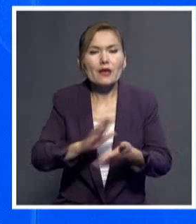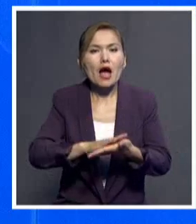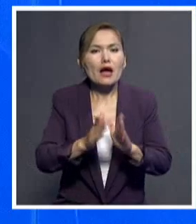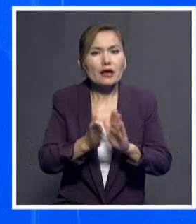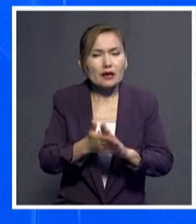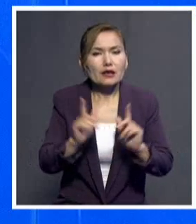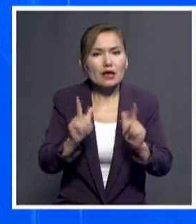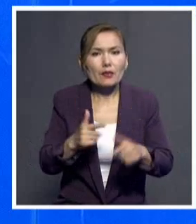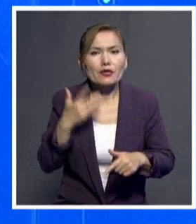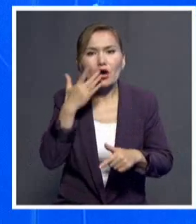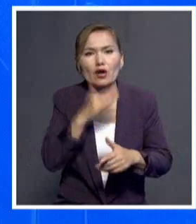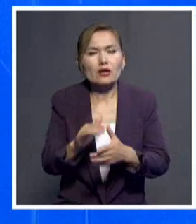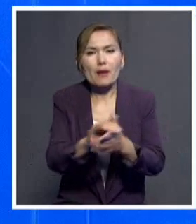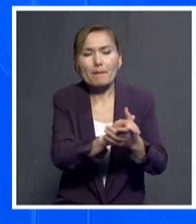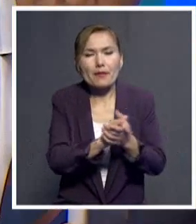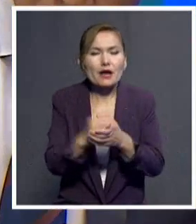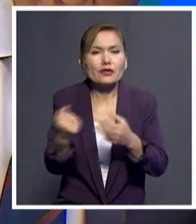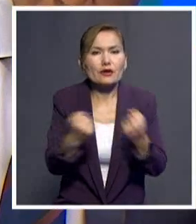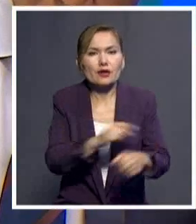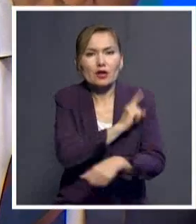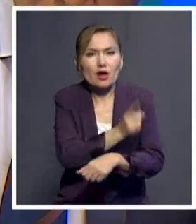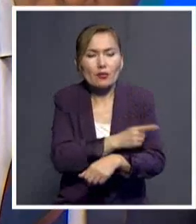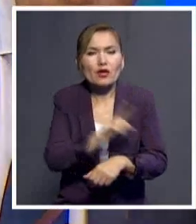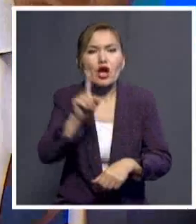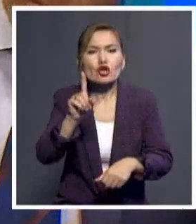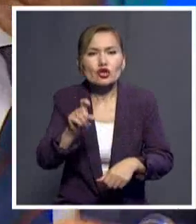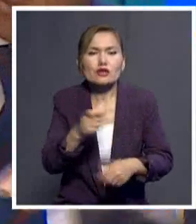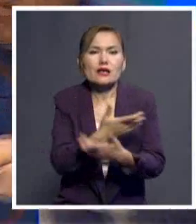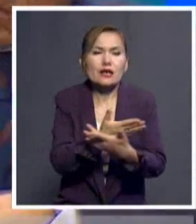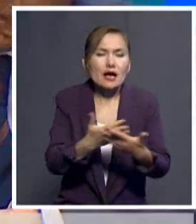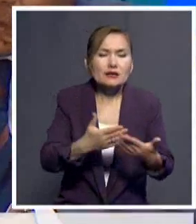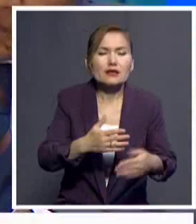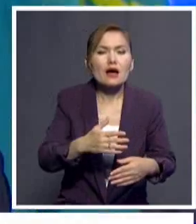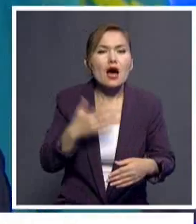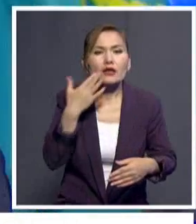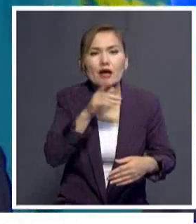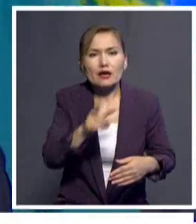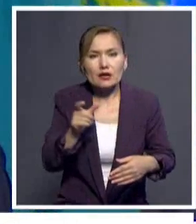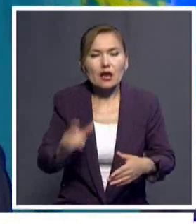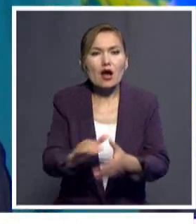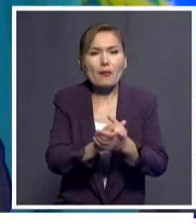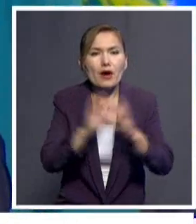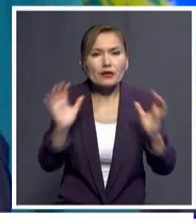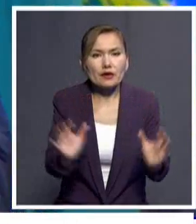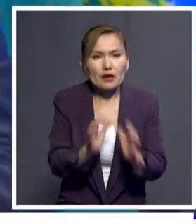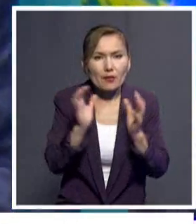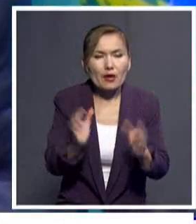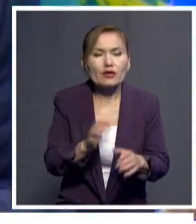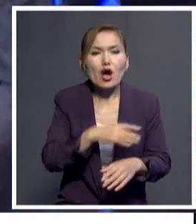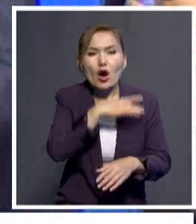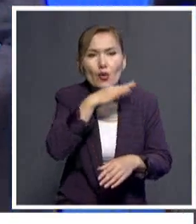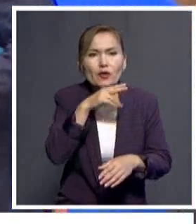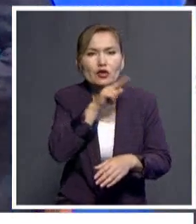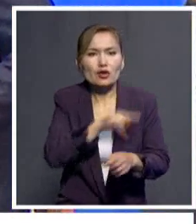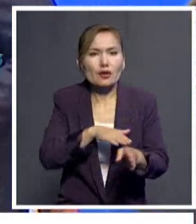бірлікті нығайту мәселесі қарастырылған. 100-ден аса түрлі ұлт тұратын Қазақстанда тұрақтылық пен этникаралық келісімді сақтау бойынша айтарлықтай күш салынып